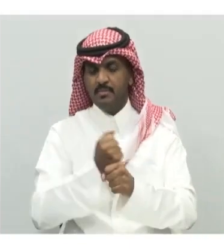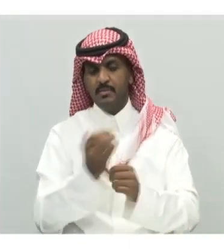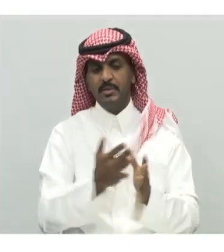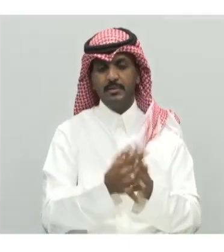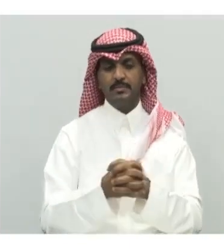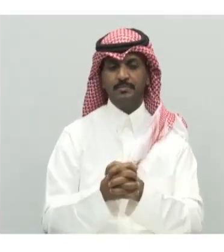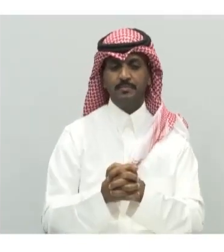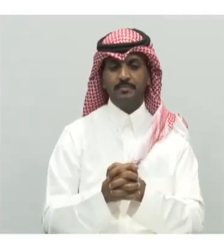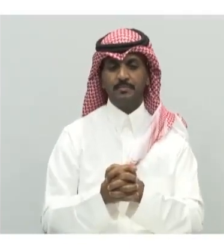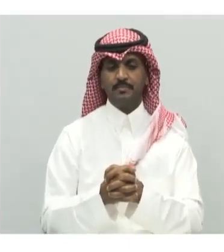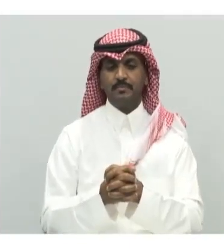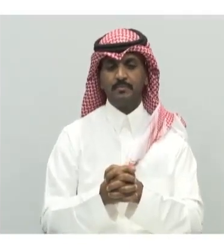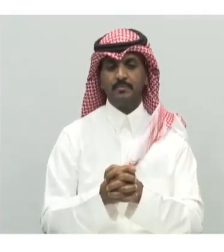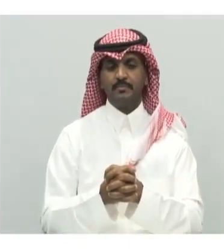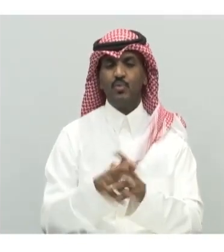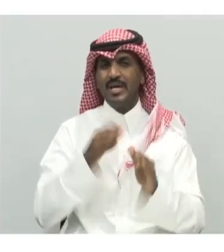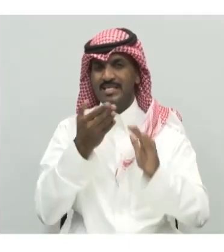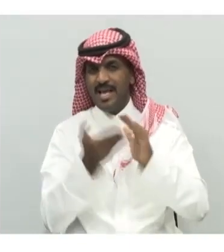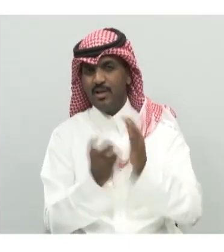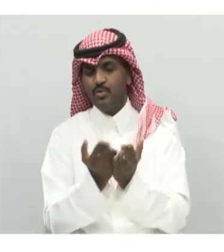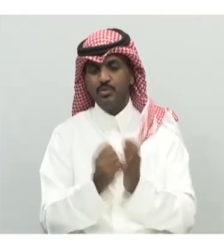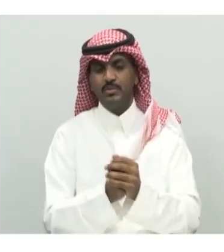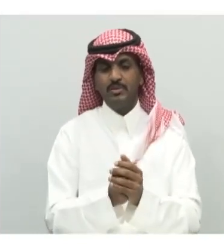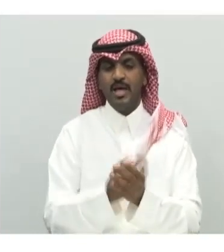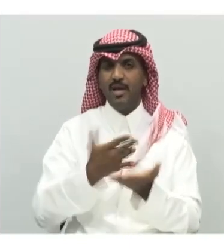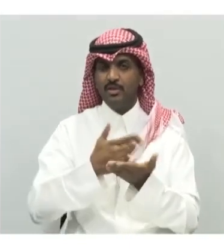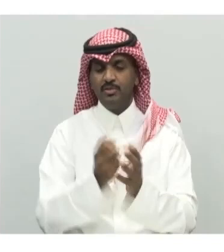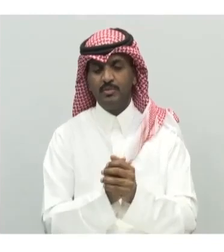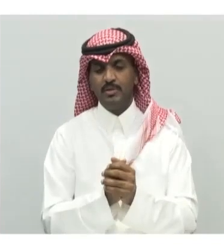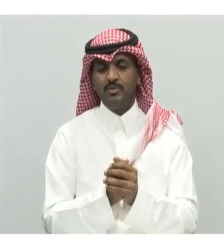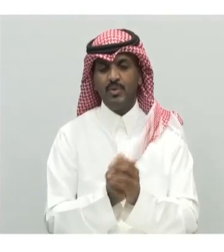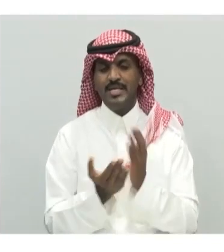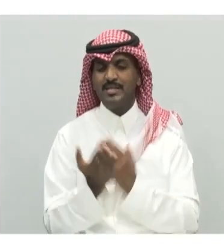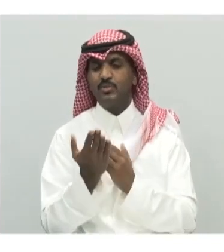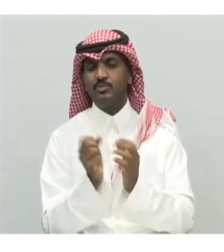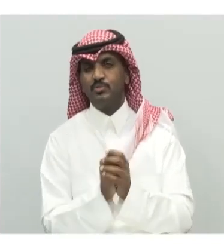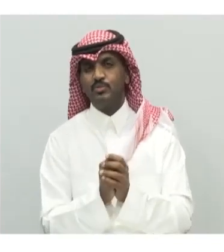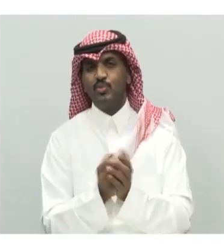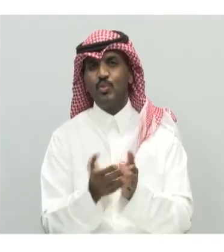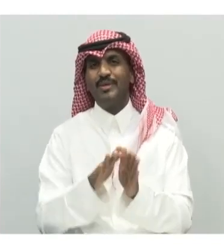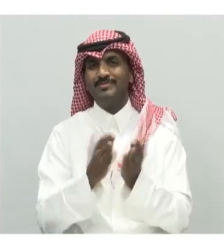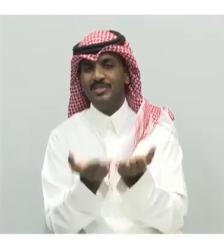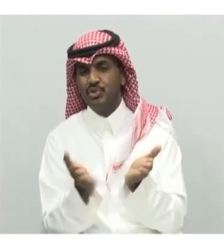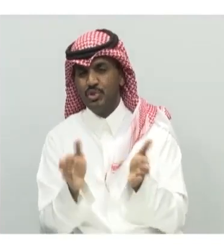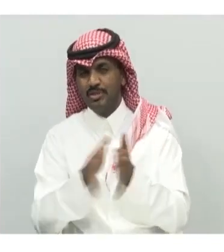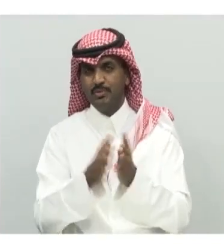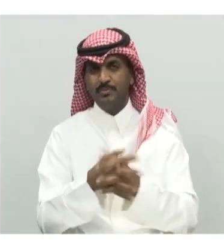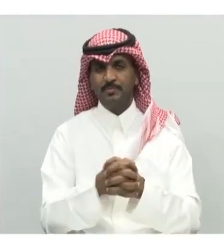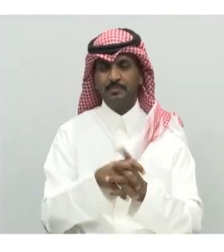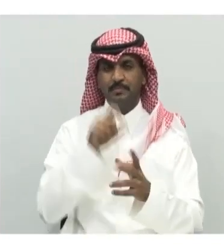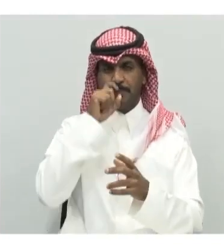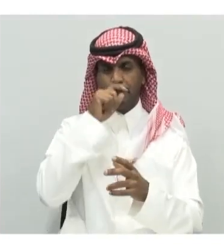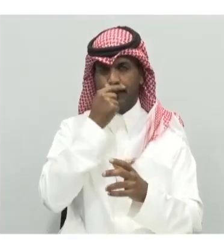ياتي خزانه الكتب داروا للترجمه نسخ للكتب تجليد الكتب اذا